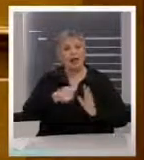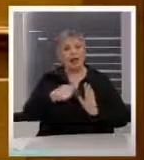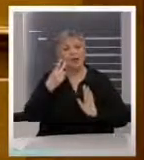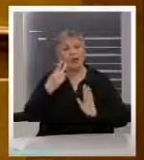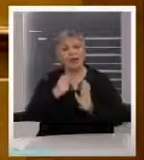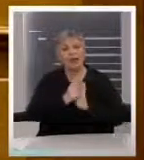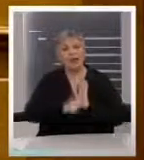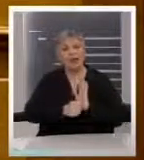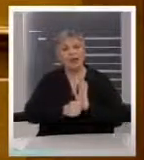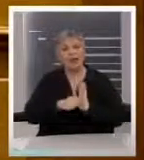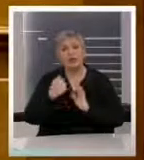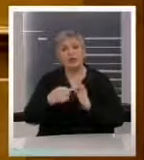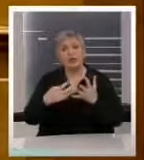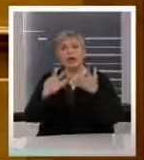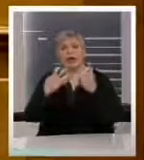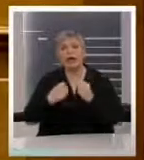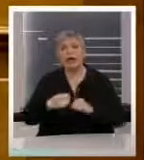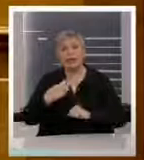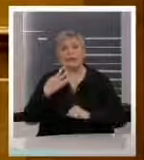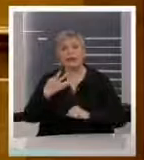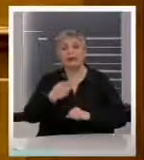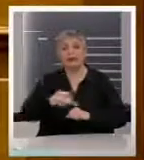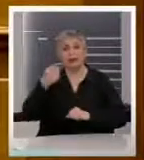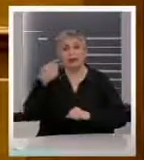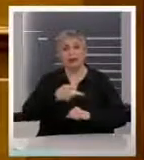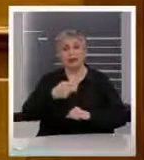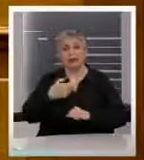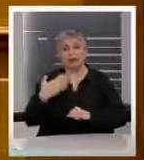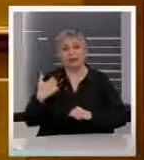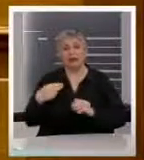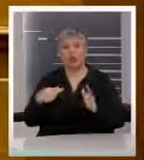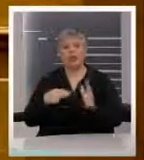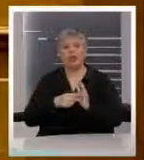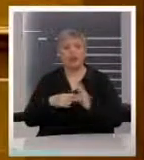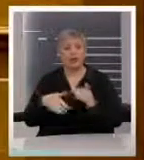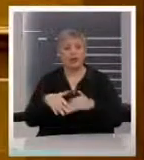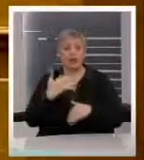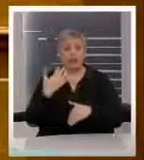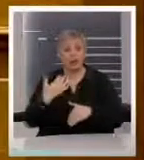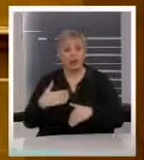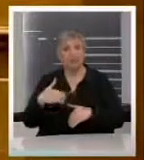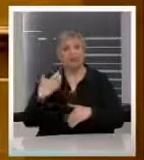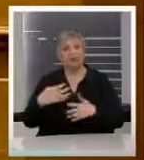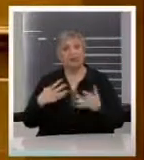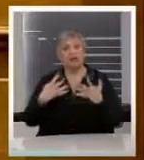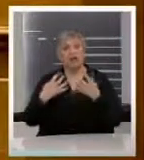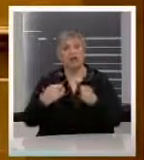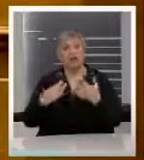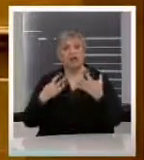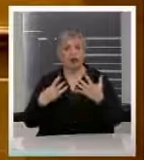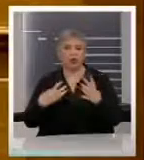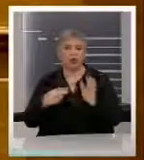ποσοστό απορρόφησης 94% το 2015 και 98% το 2016. Ενώ και η πρόβλεψη του τρέχοντος